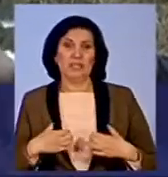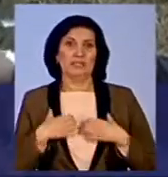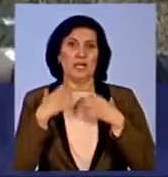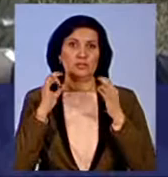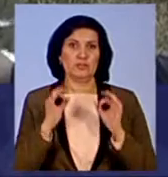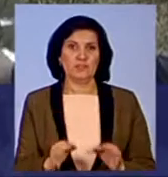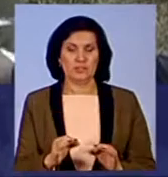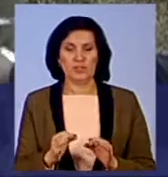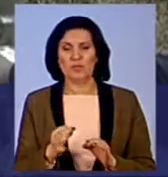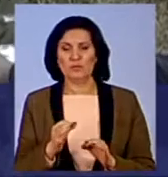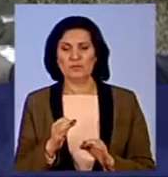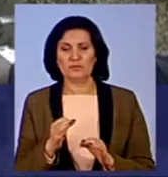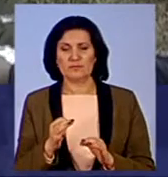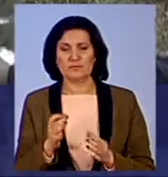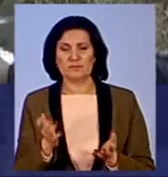звичайно, тому що